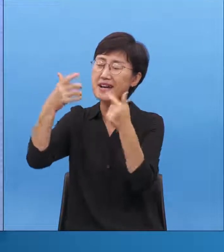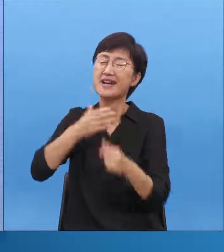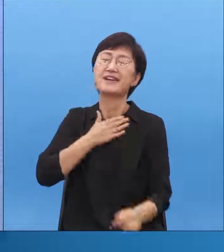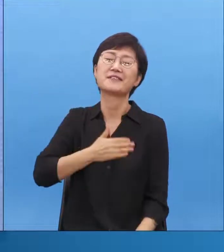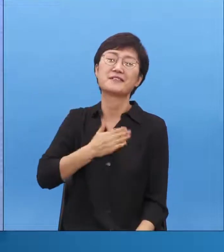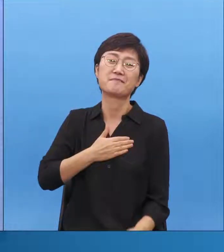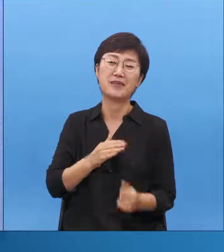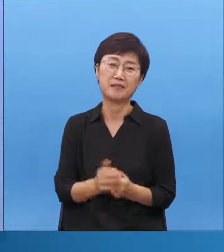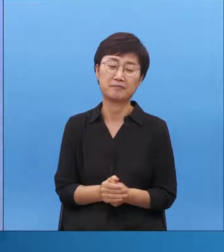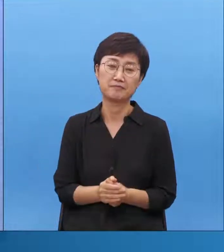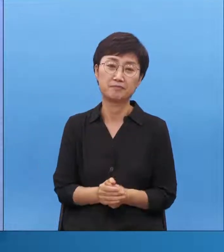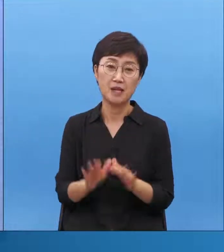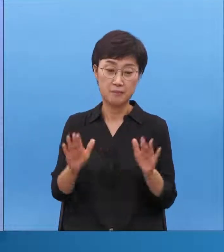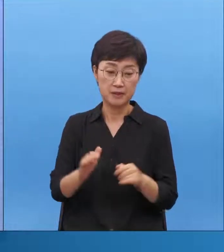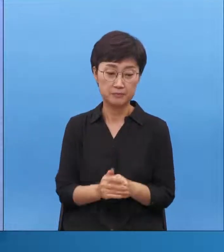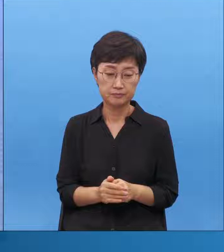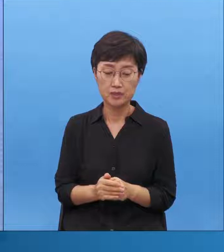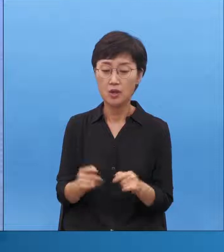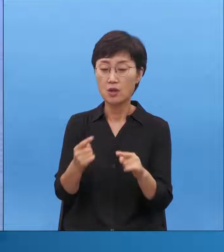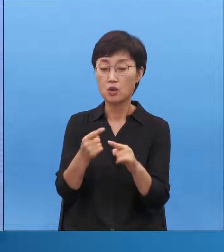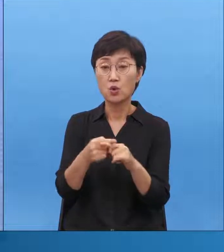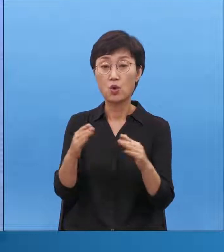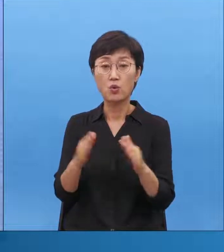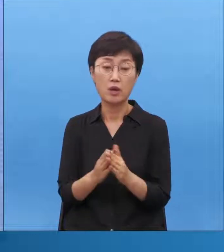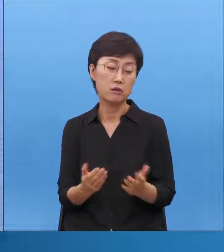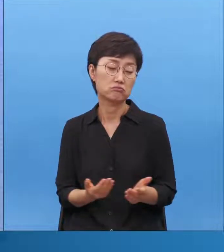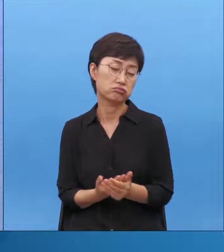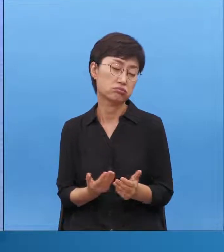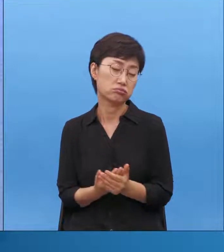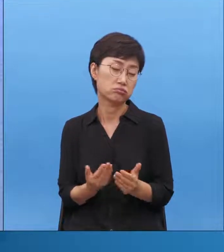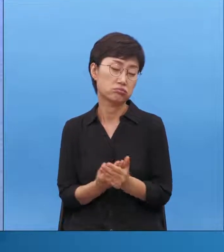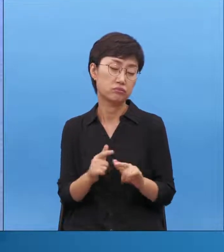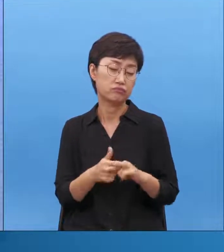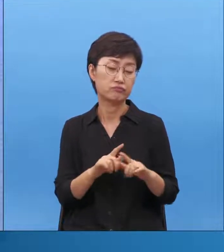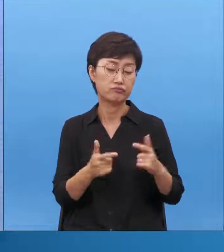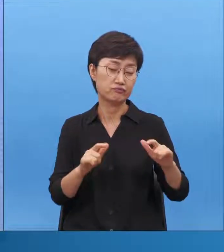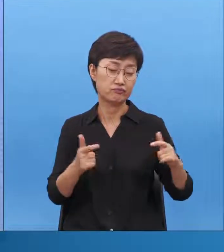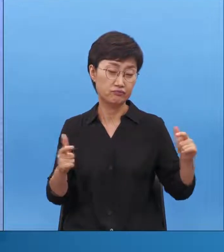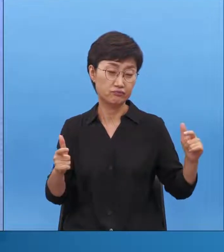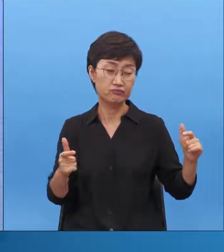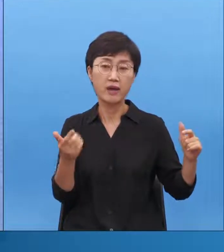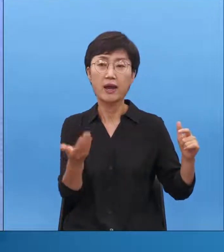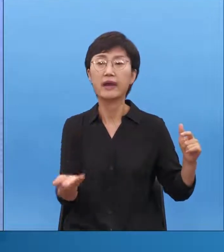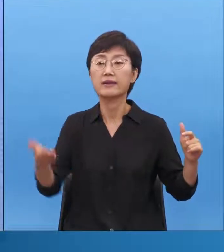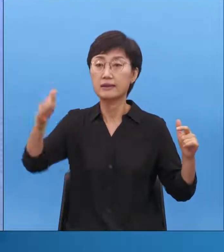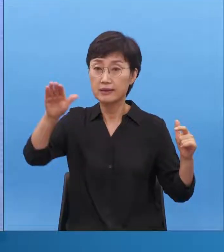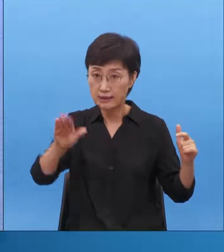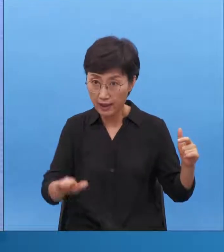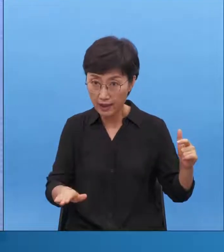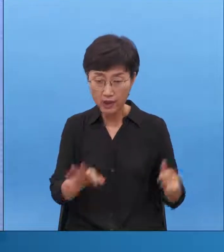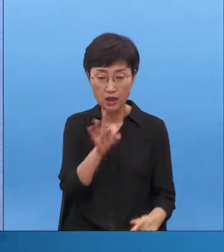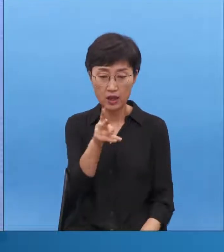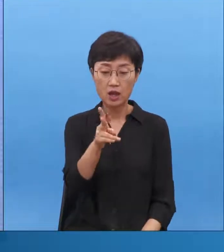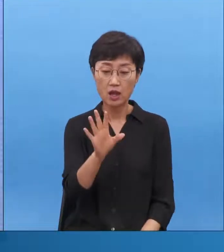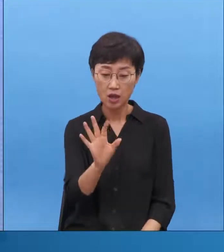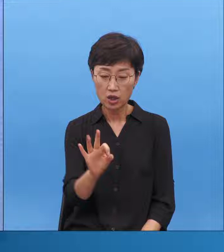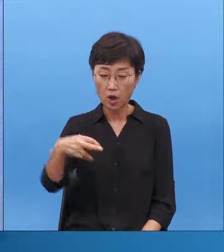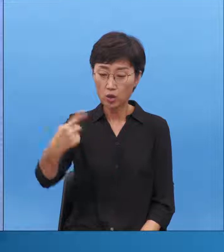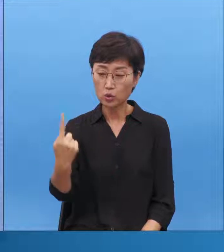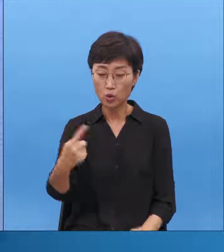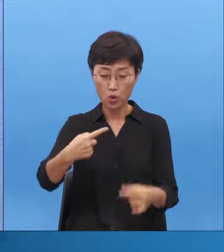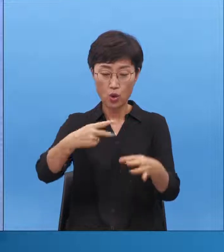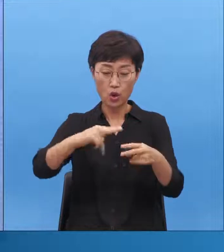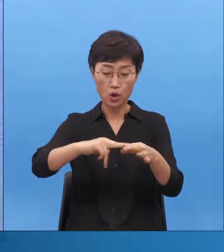부흥됐는데 영도 들어오니까 장소가 없어, 땅이 없어요. Now the church has revived, but there is no more land or lots in the Yeongdo